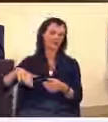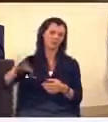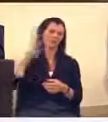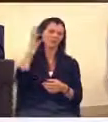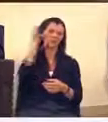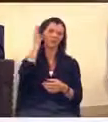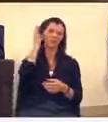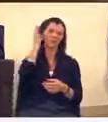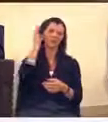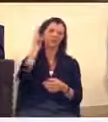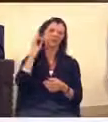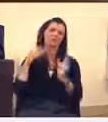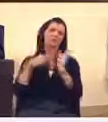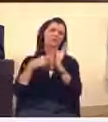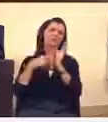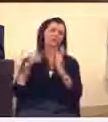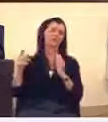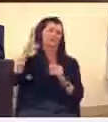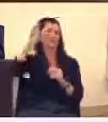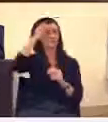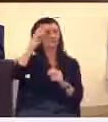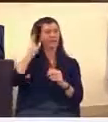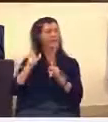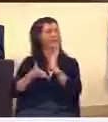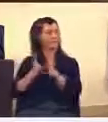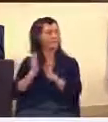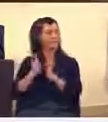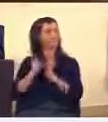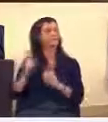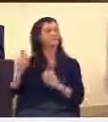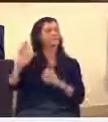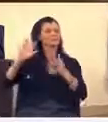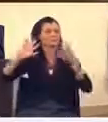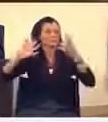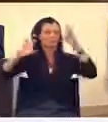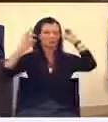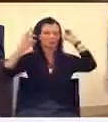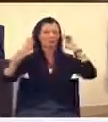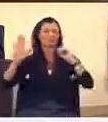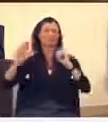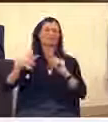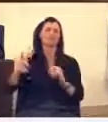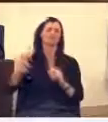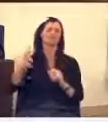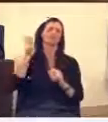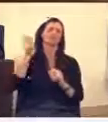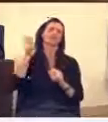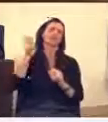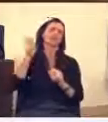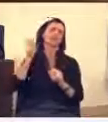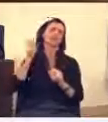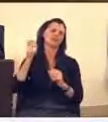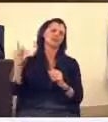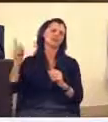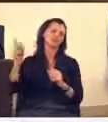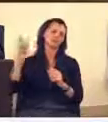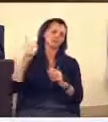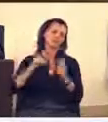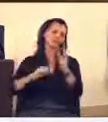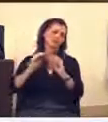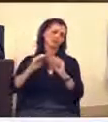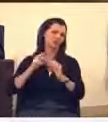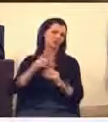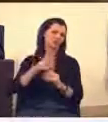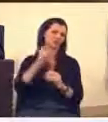הנשים, בגלל שגברים אלימים, שהם מקבלים קריזה, יש להם נשק זמין, ואז הם משתמשים בזה נגד הנשים שלהם. ואנחנו